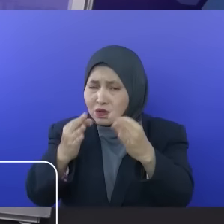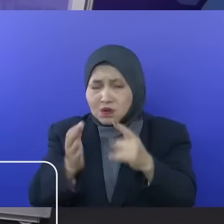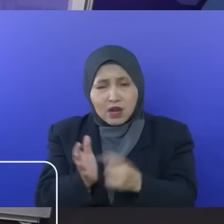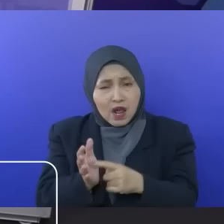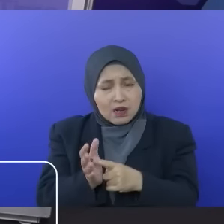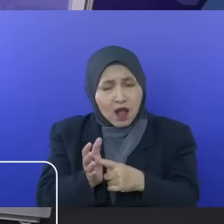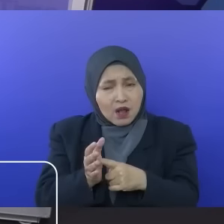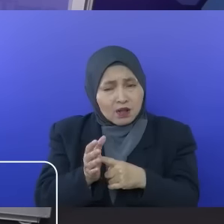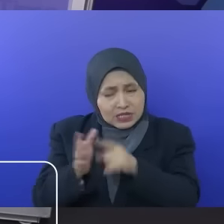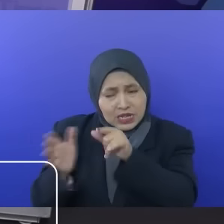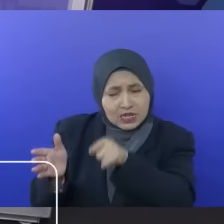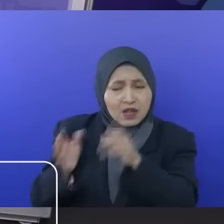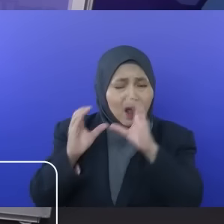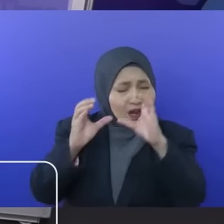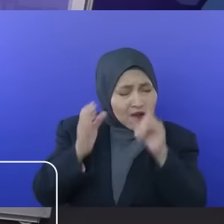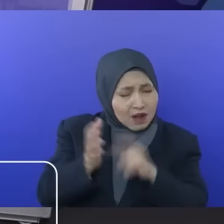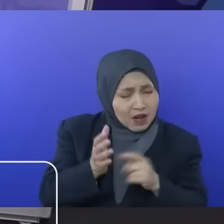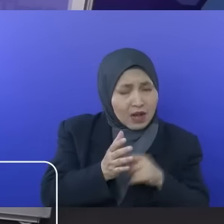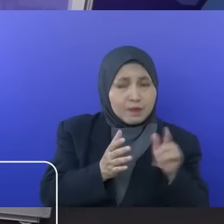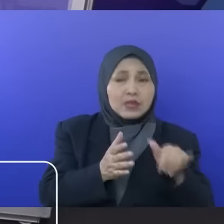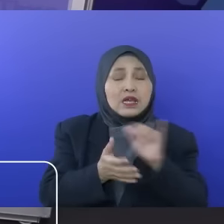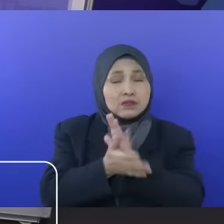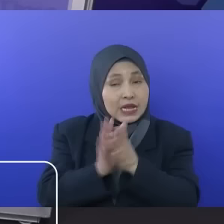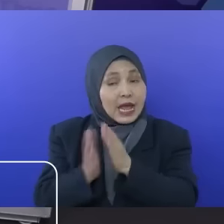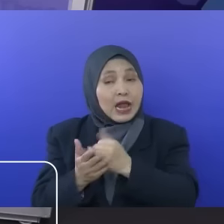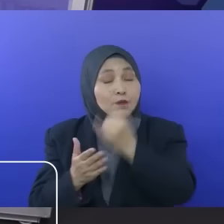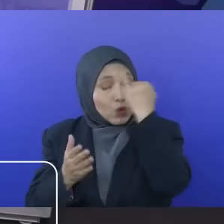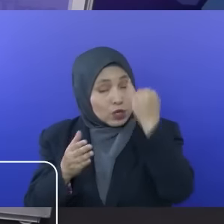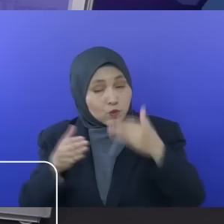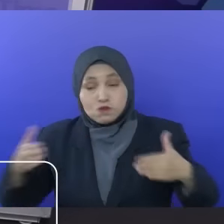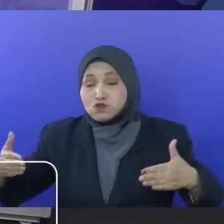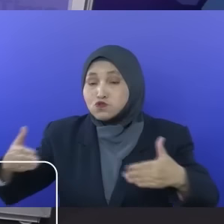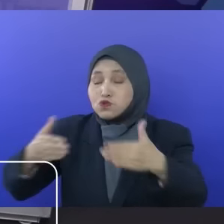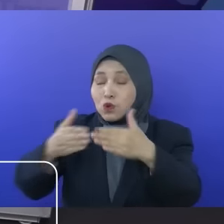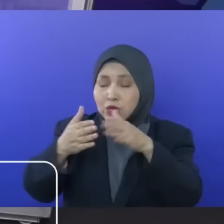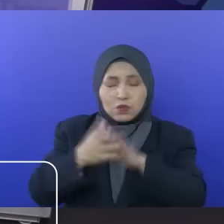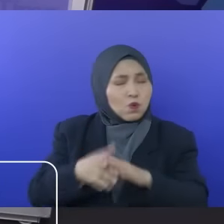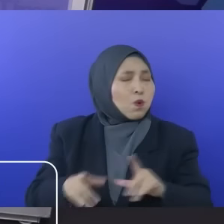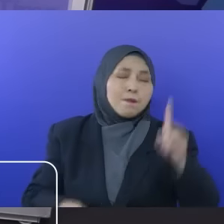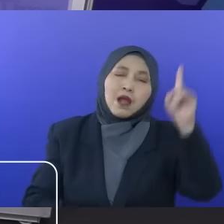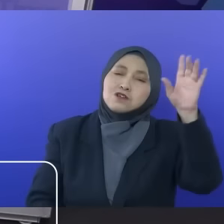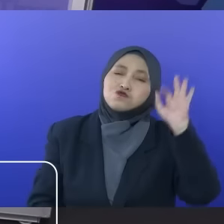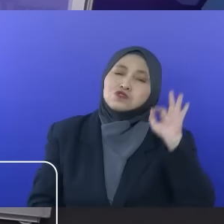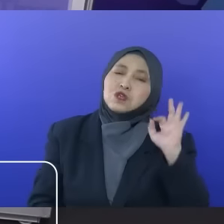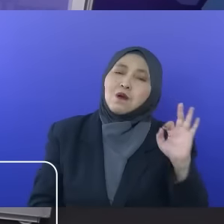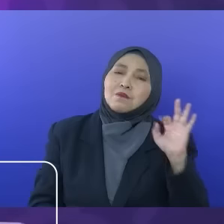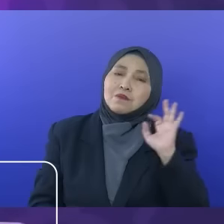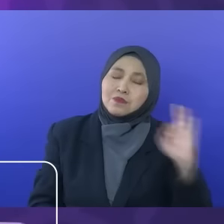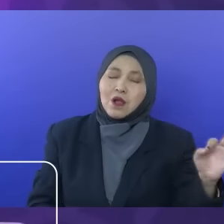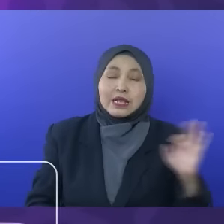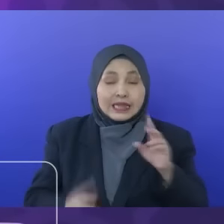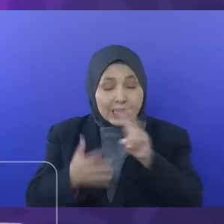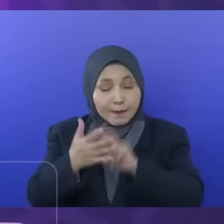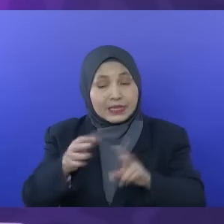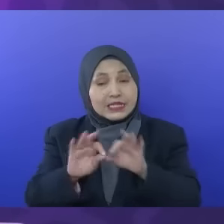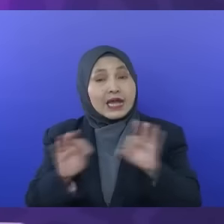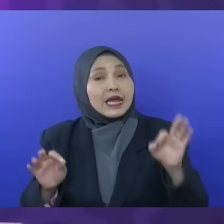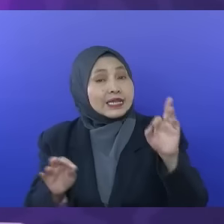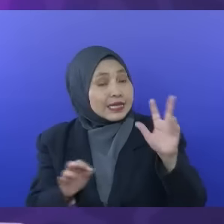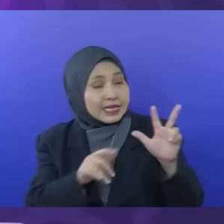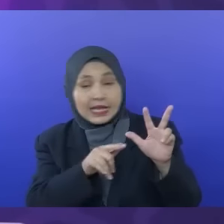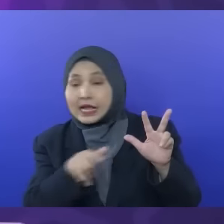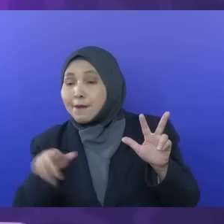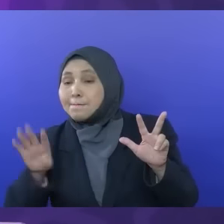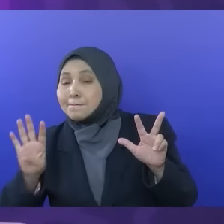karena ini ilmu tuh sudutnya Subhanallah kita nak Baca ayat 3 ayat yang